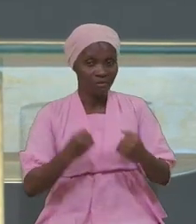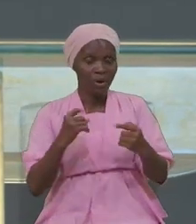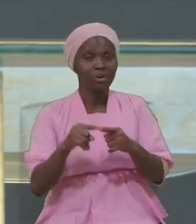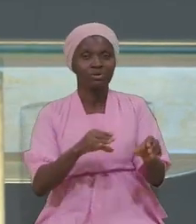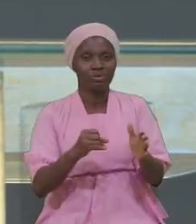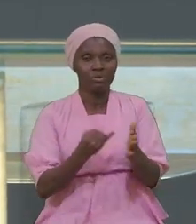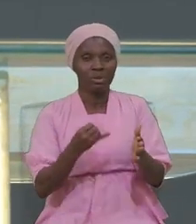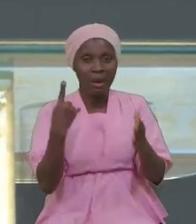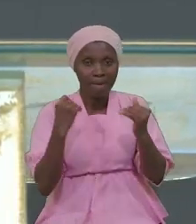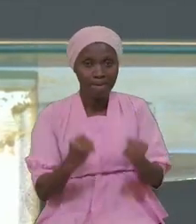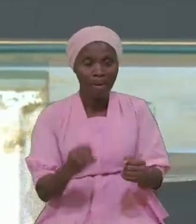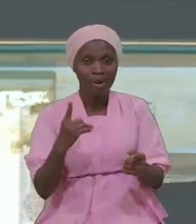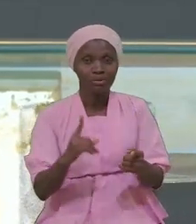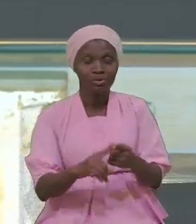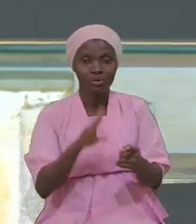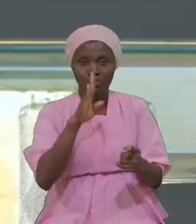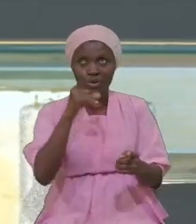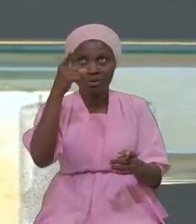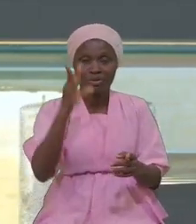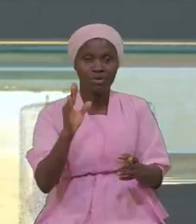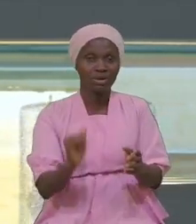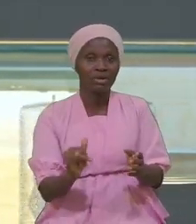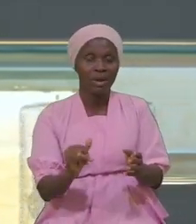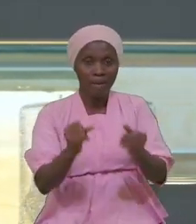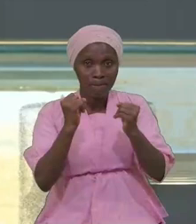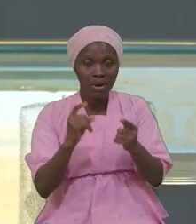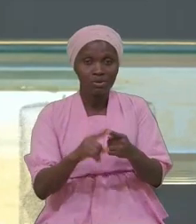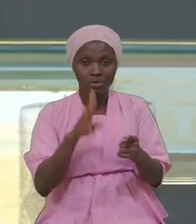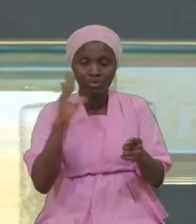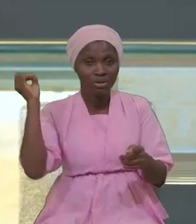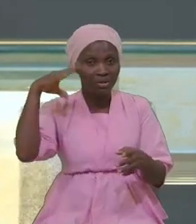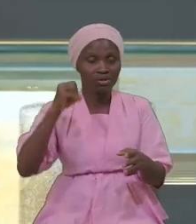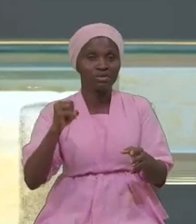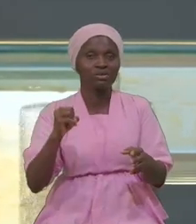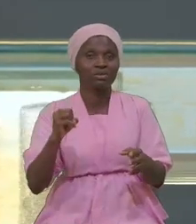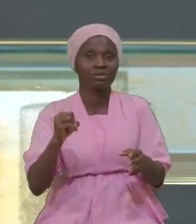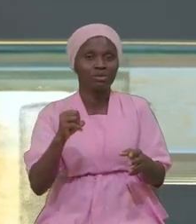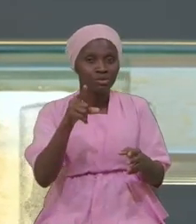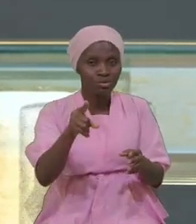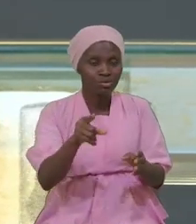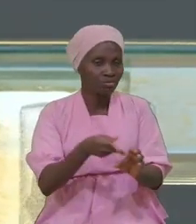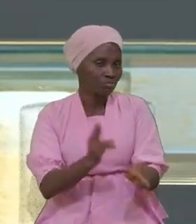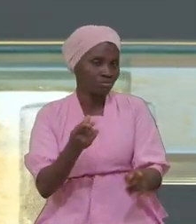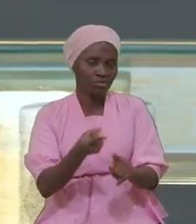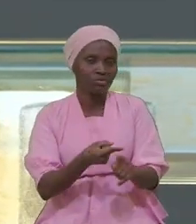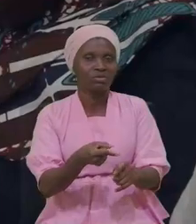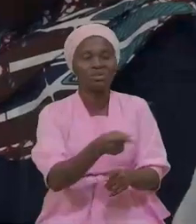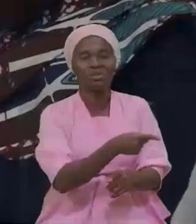la puissance pour être gracieux. Détournez-vous de telles personnes.